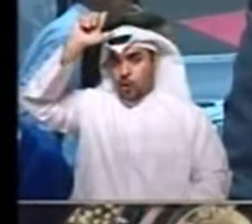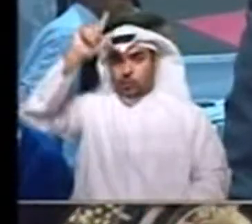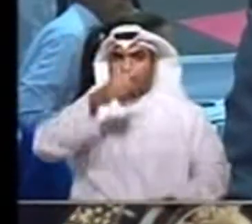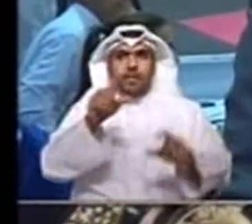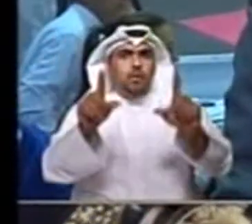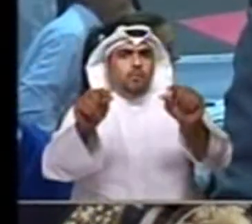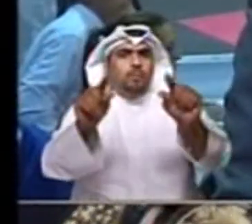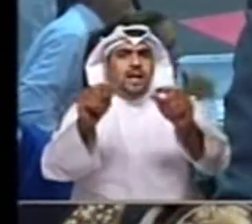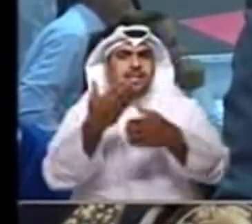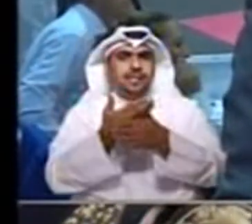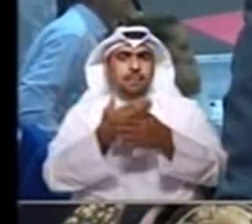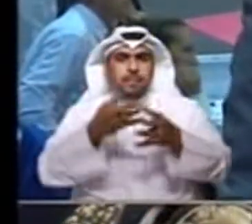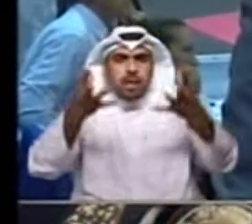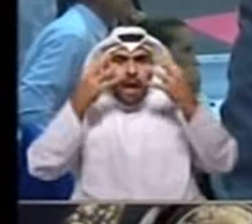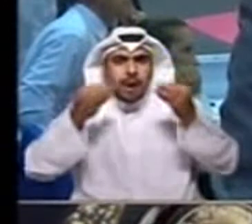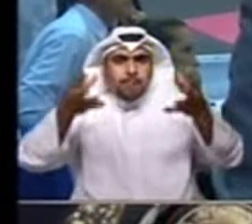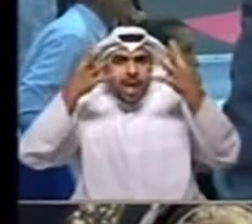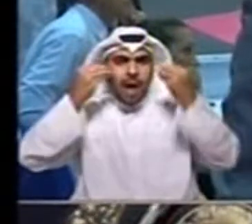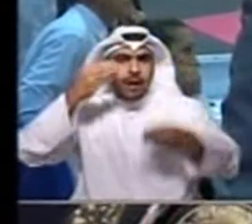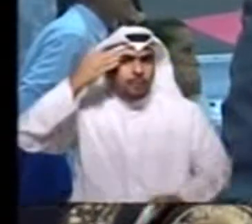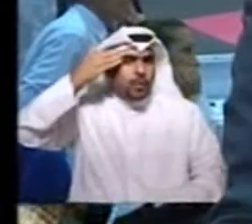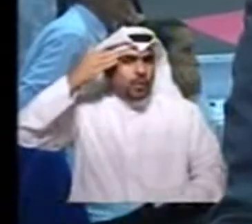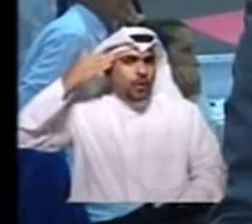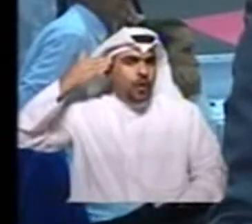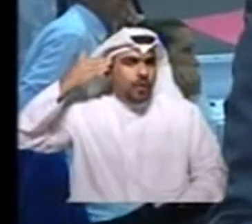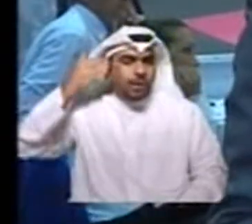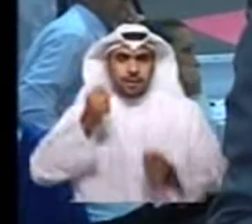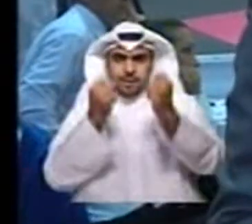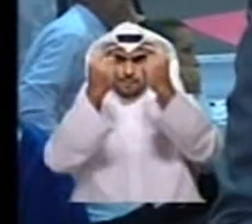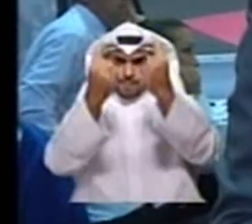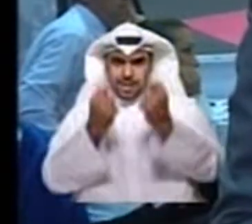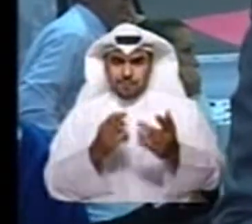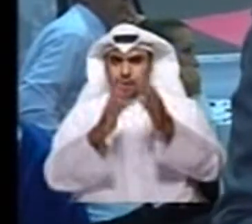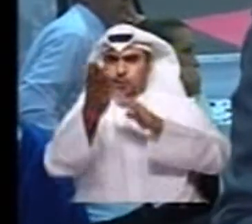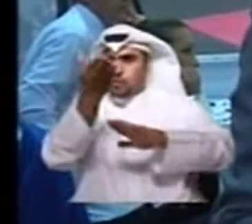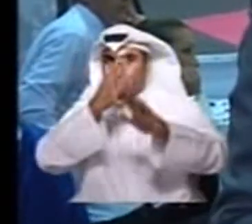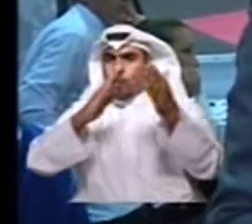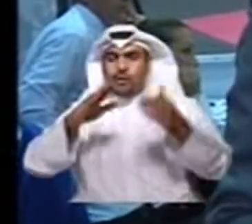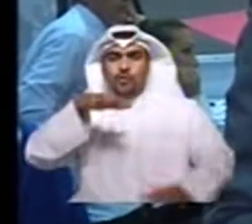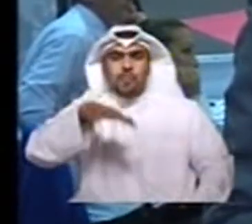من اكتساب مزيد من الخبرات وتعزيز قوة مسيرة لعبة التايكوندو